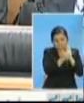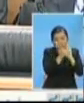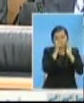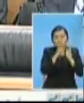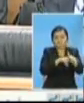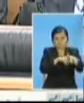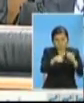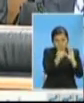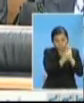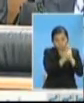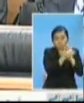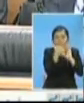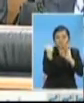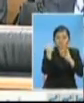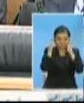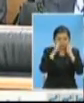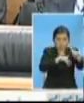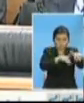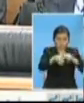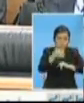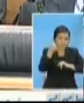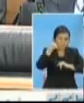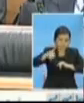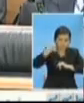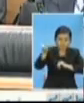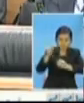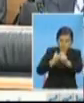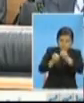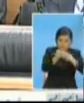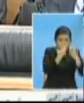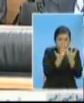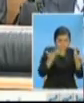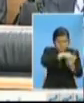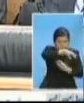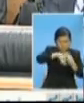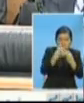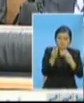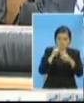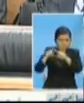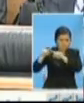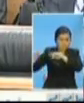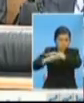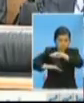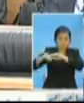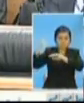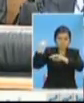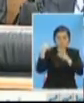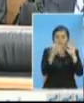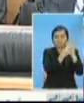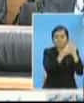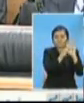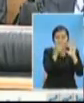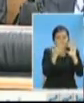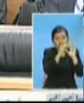านเพราะว่าการร้องเรียนจากพี่น้องทางโทรศัพท์เรื่องสิ่งเจือปนตลอดจนเอกสารมีพอสมควรพื้นที่ภาคกลางไม่มีโกงสิ่